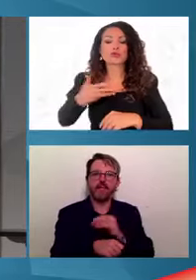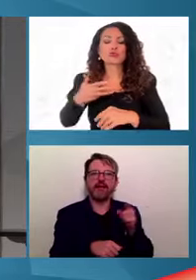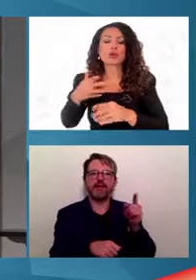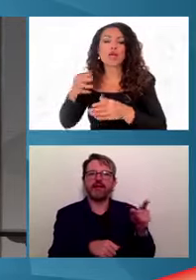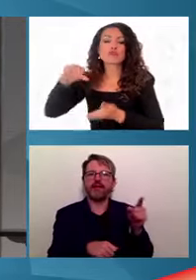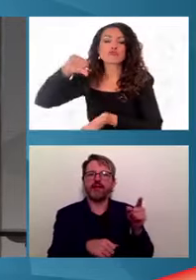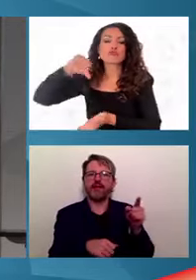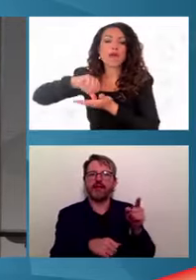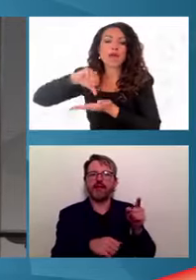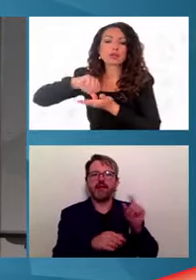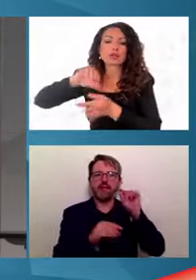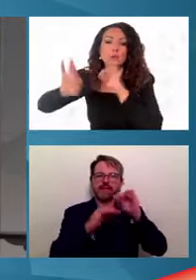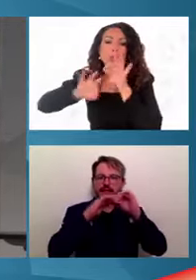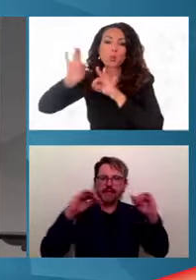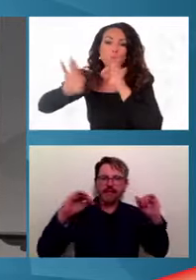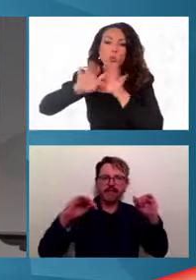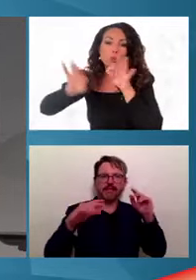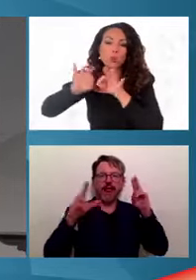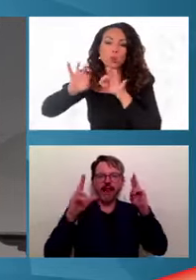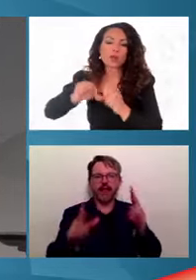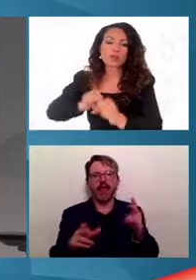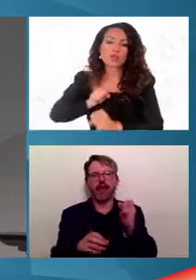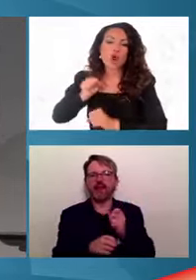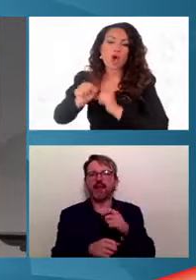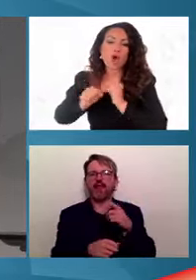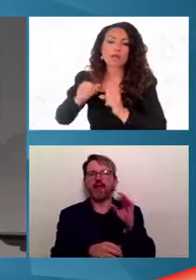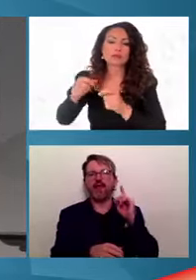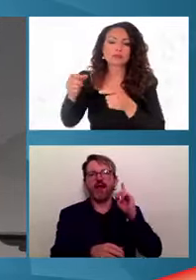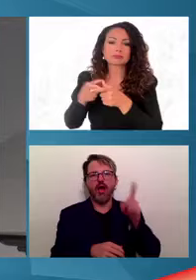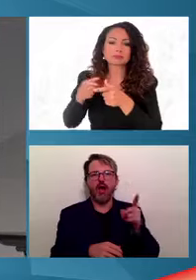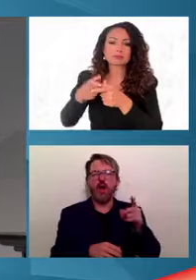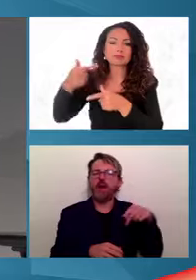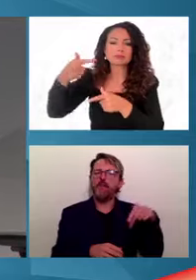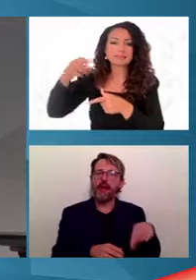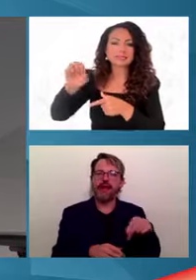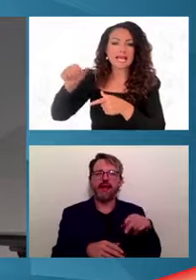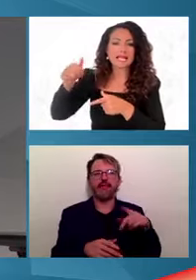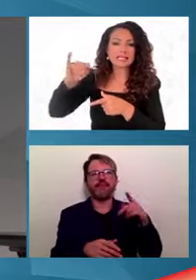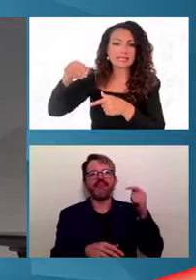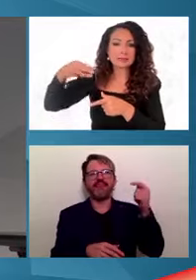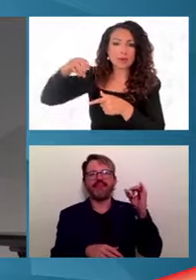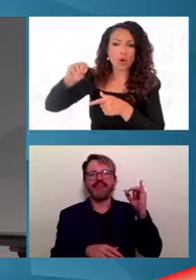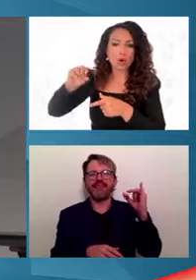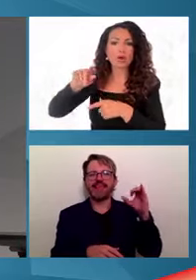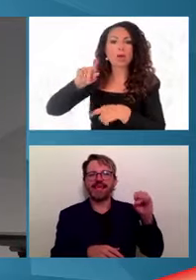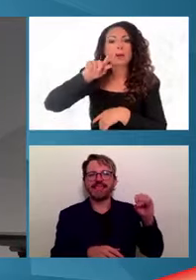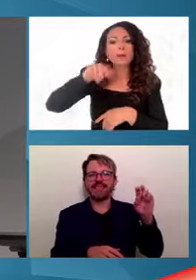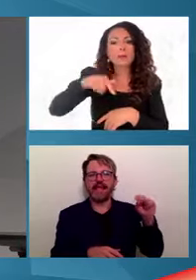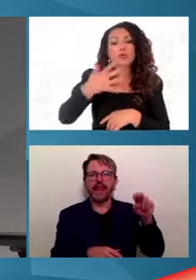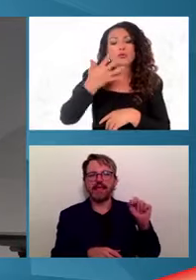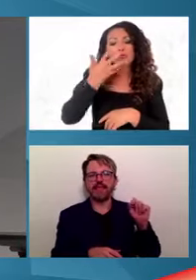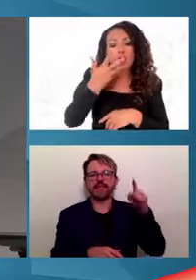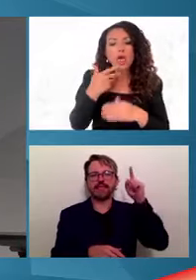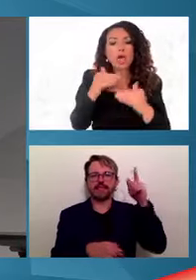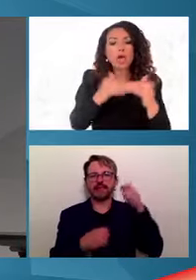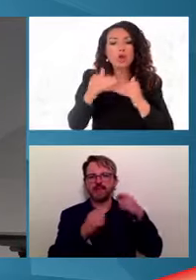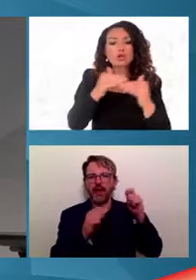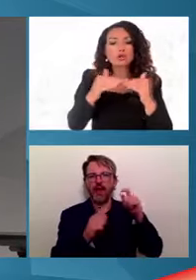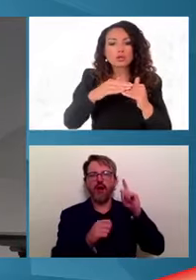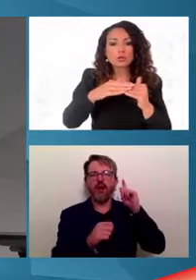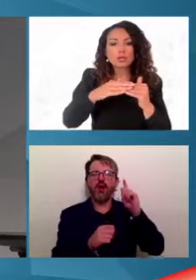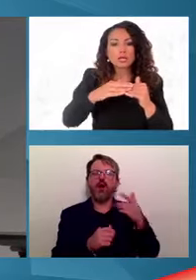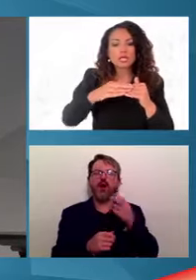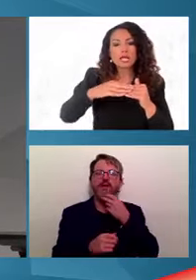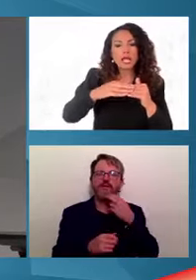in collaborazione su commissione dell'assessorato della salute vogliamo costruire una facoltà di medicina affinché si riempiano anche